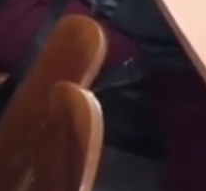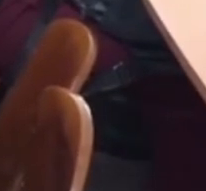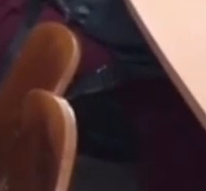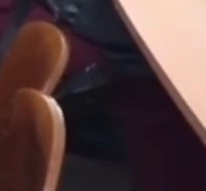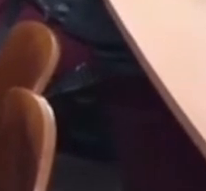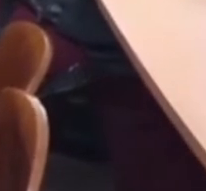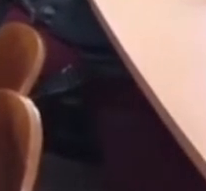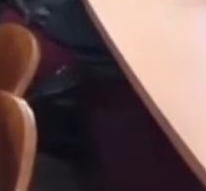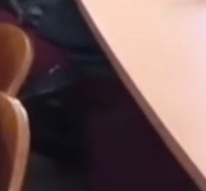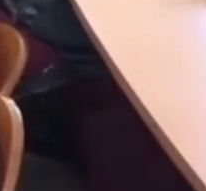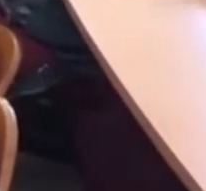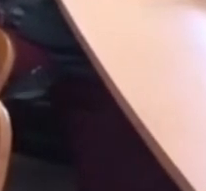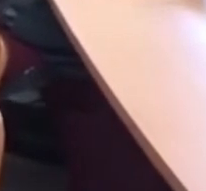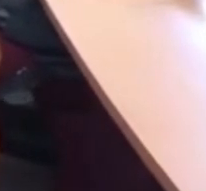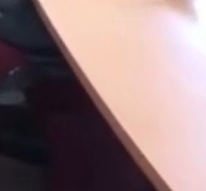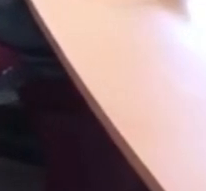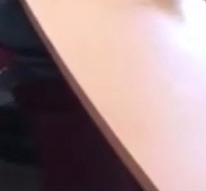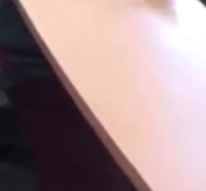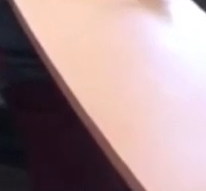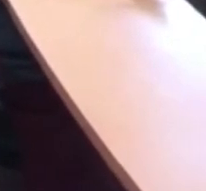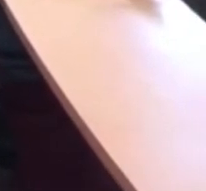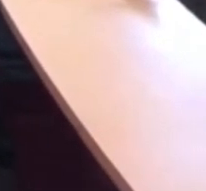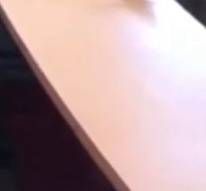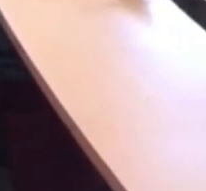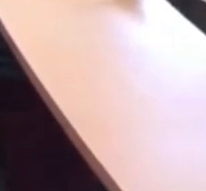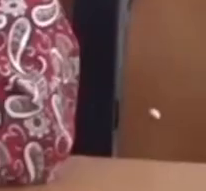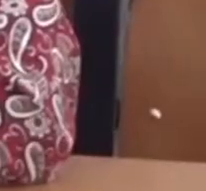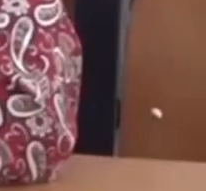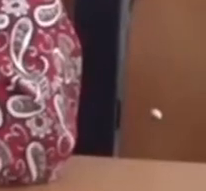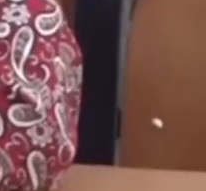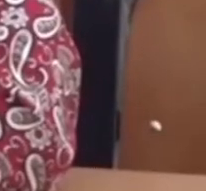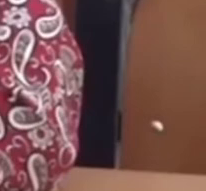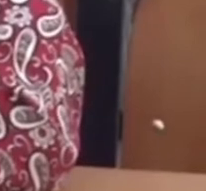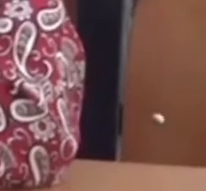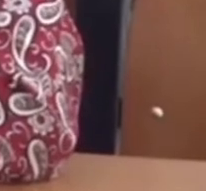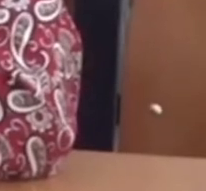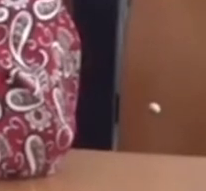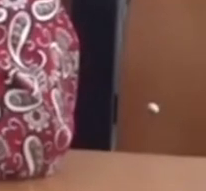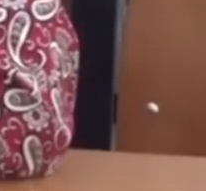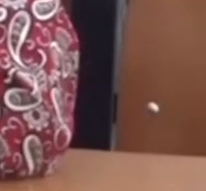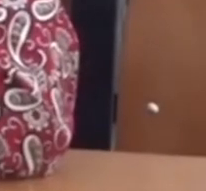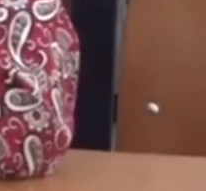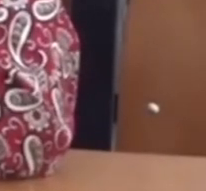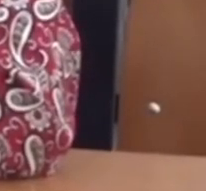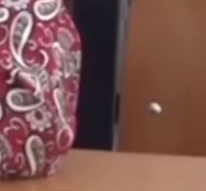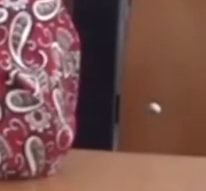Development Planning na Governance and Sustainable Development. Maombi yafanywe kupitia